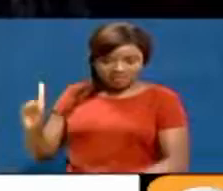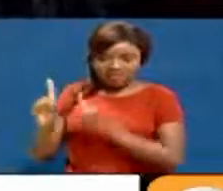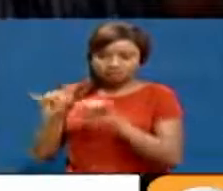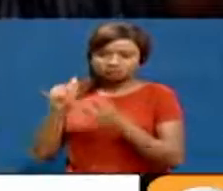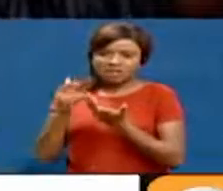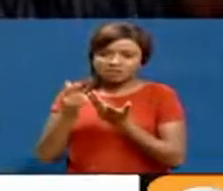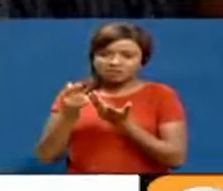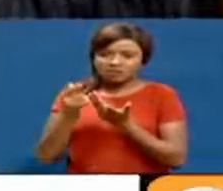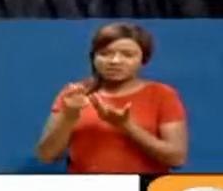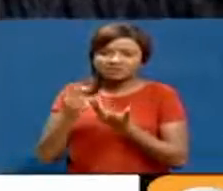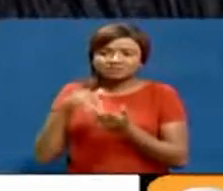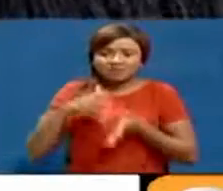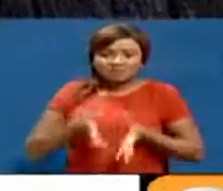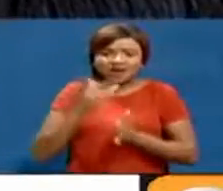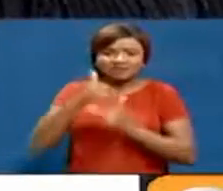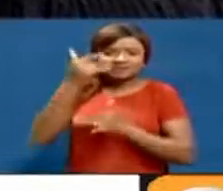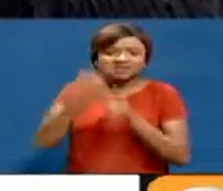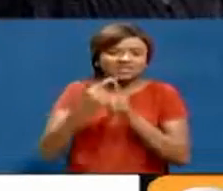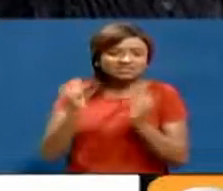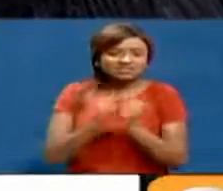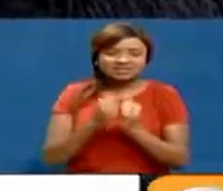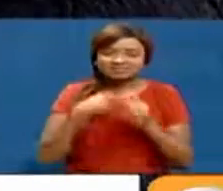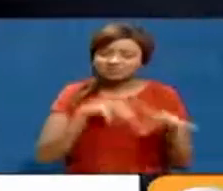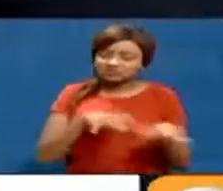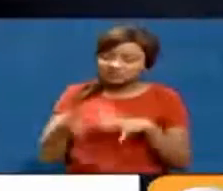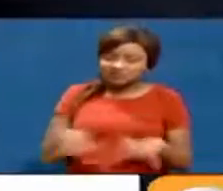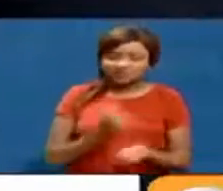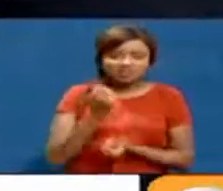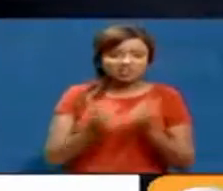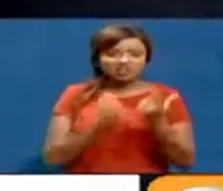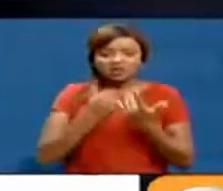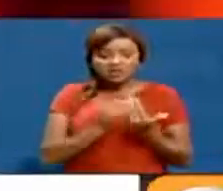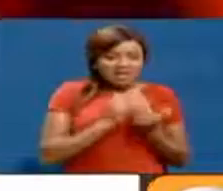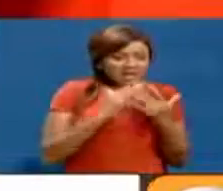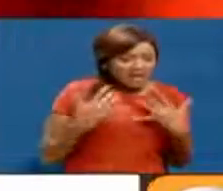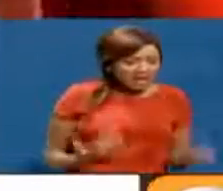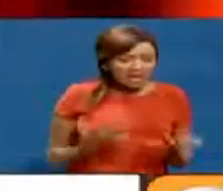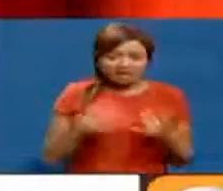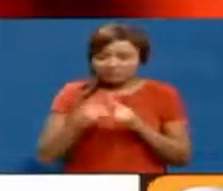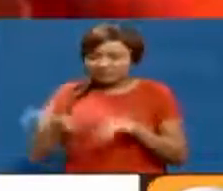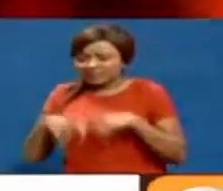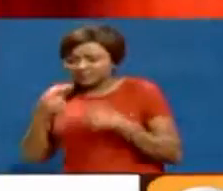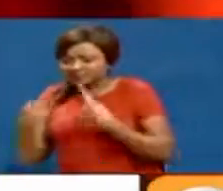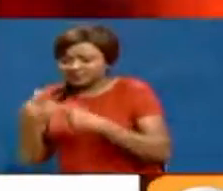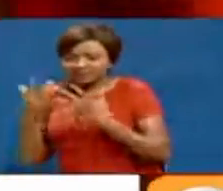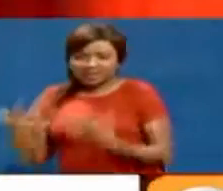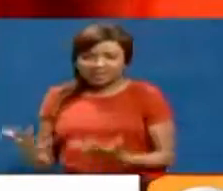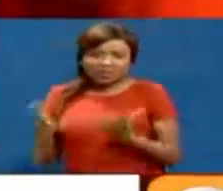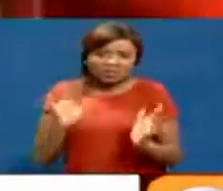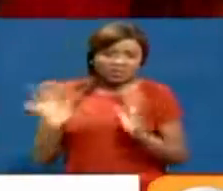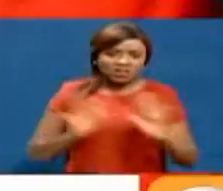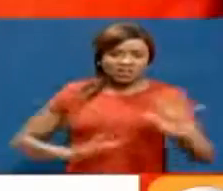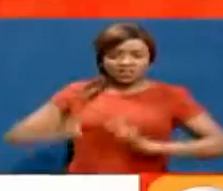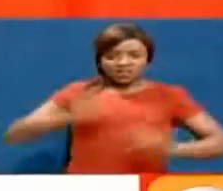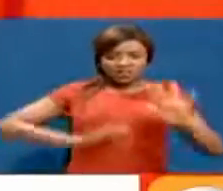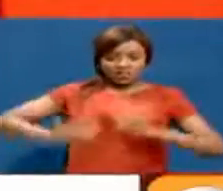10 years later. Kwa hivyo ni changamoto nilikuwa napitia, na shindo nitadilaje na mtoto, bado nijikimu kimaisha kifedha. Ndio